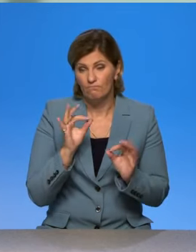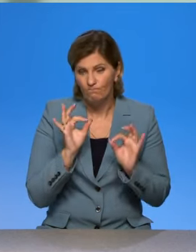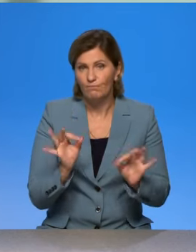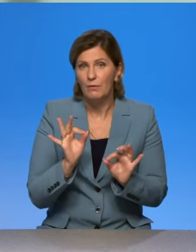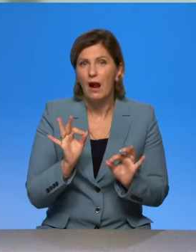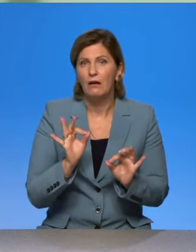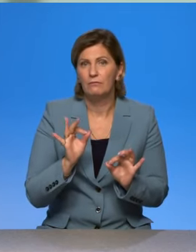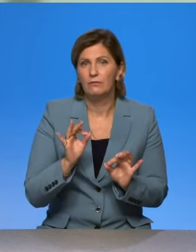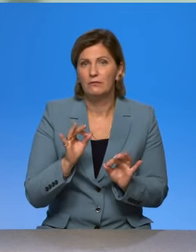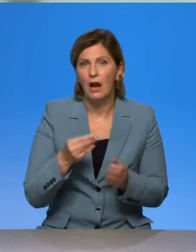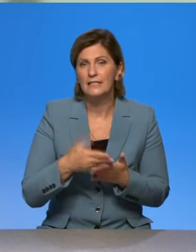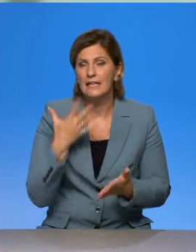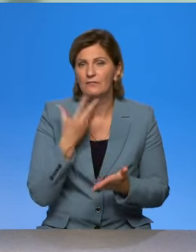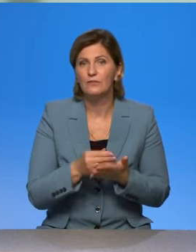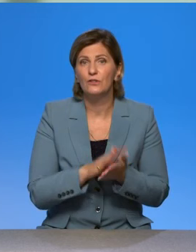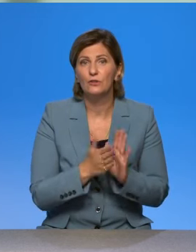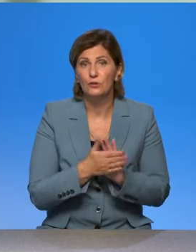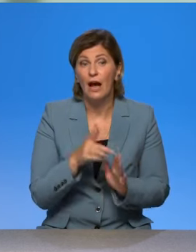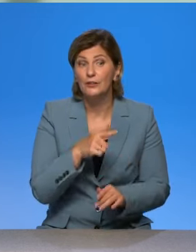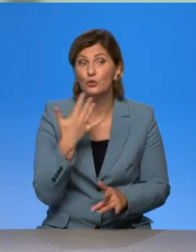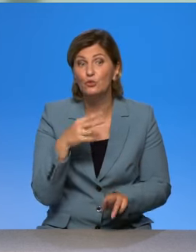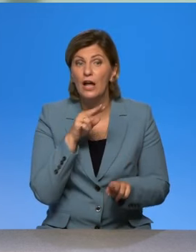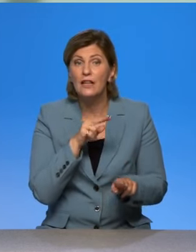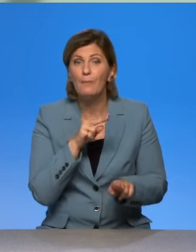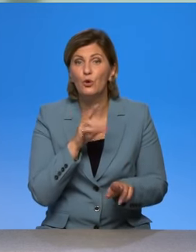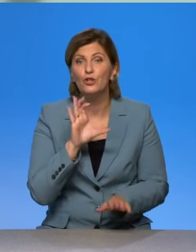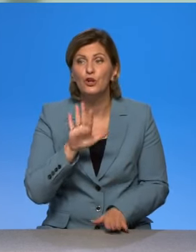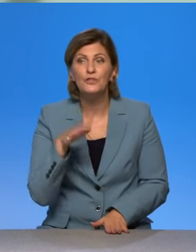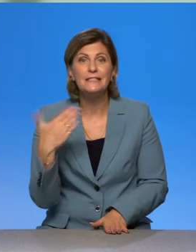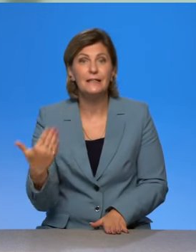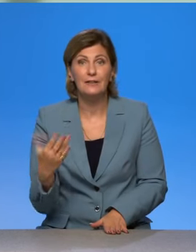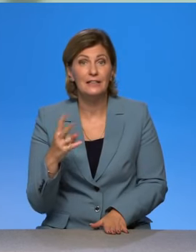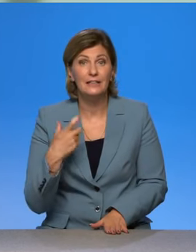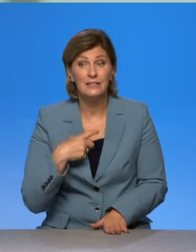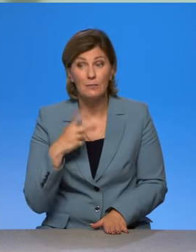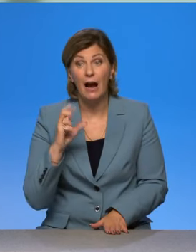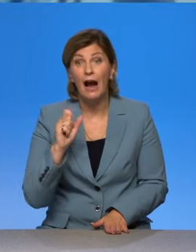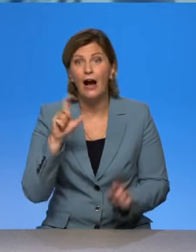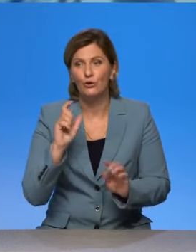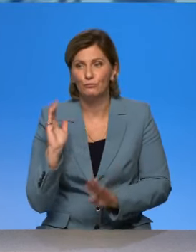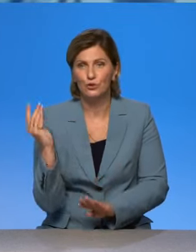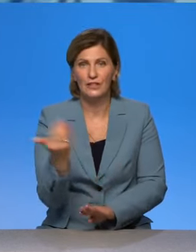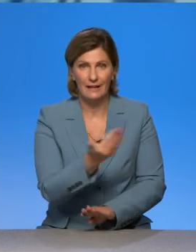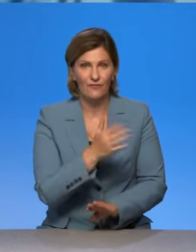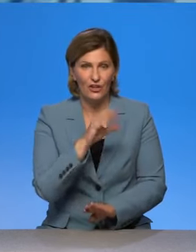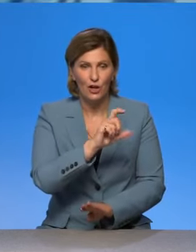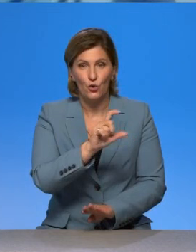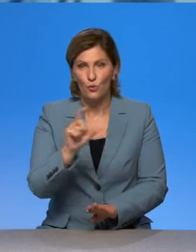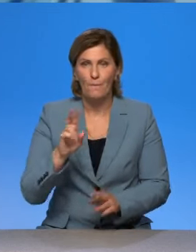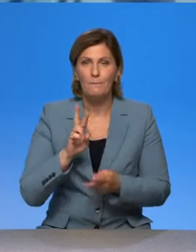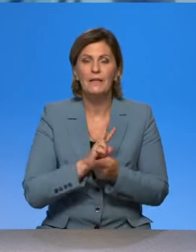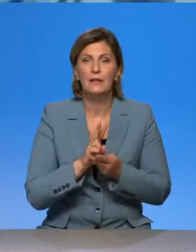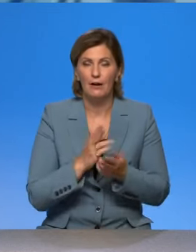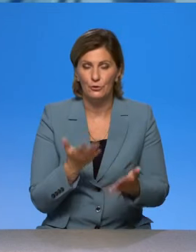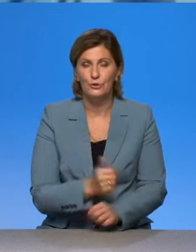ситуацию, они наблюдают скорее со стороны уже за этими действиями, да, и понимают, что среда на самом деле меняется. Давайте послушаем телефонный звонок. Владимир